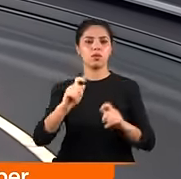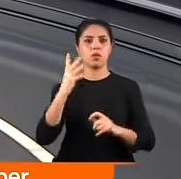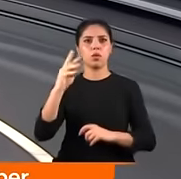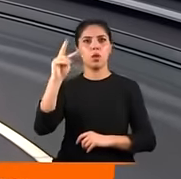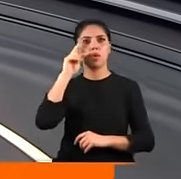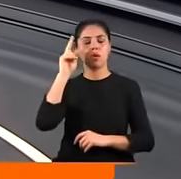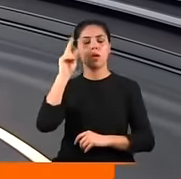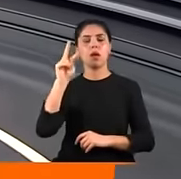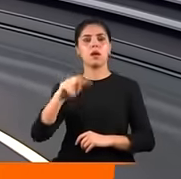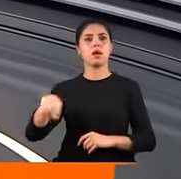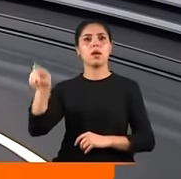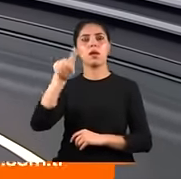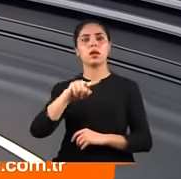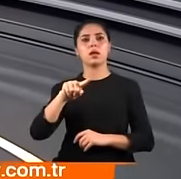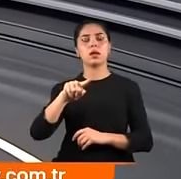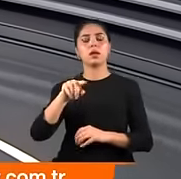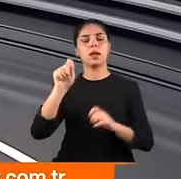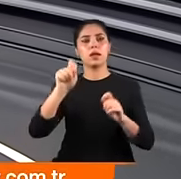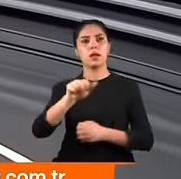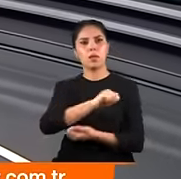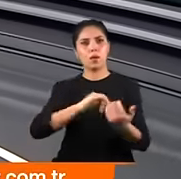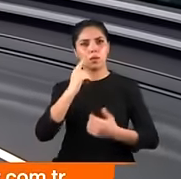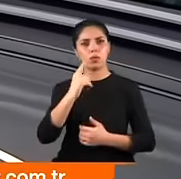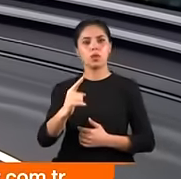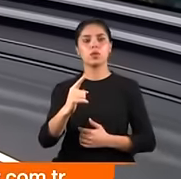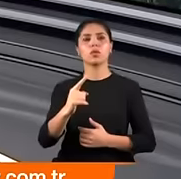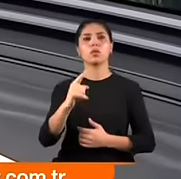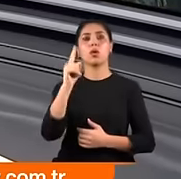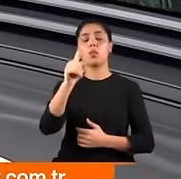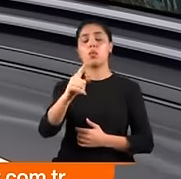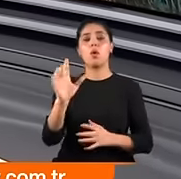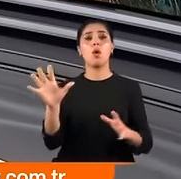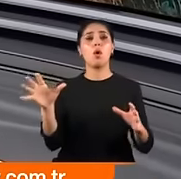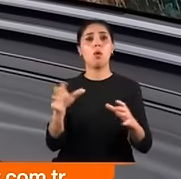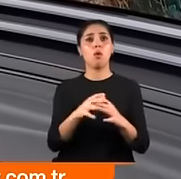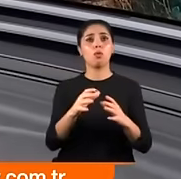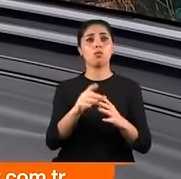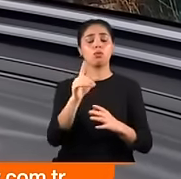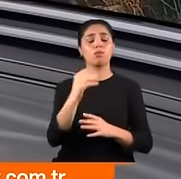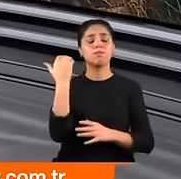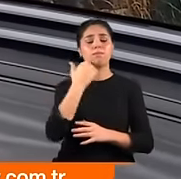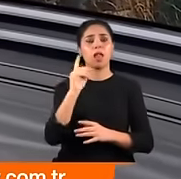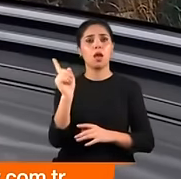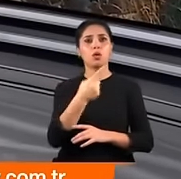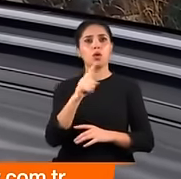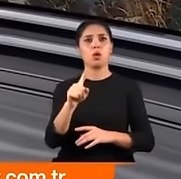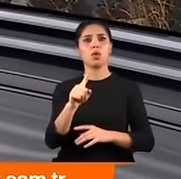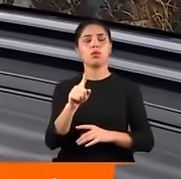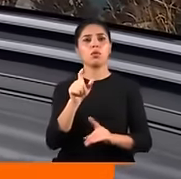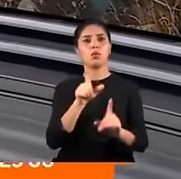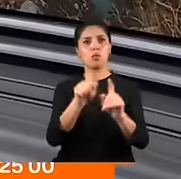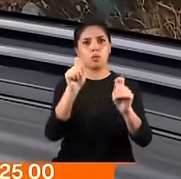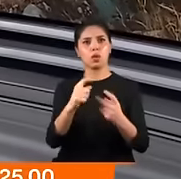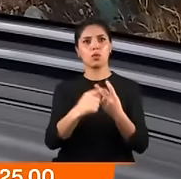32'de etkisiz hale getirilen teröristlerden birinin örgütün sözde yöneticilerinden Murat Karayalan'ın korumalığını yapan Yunus Aras